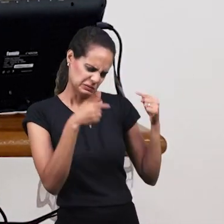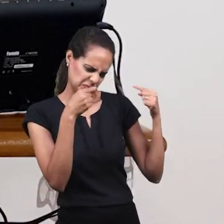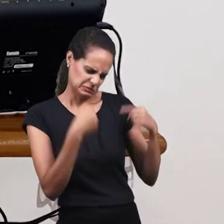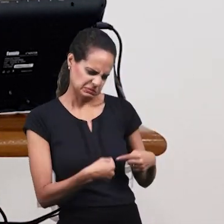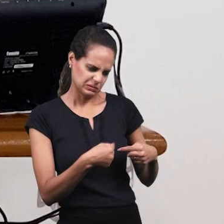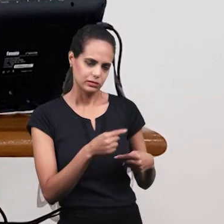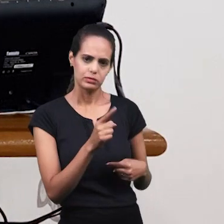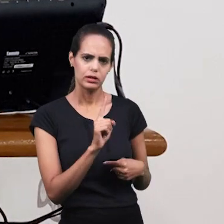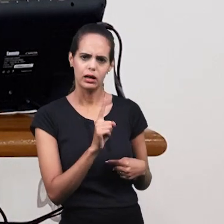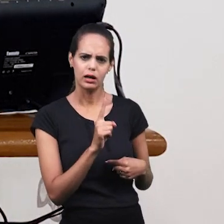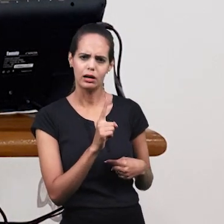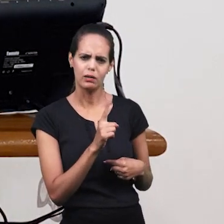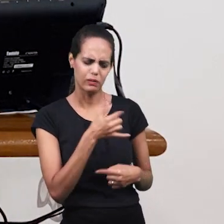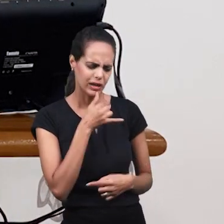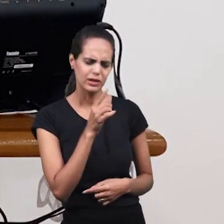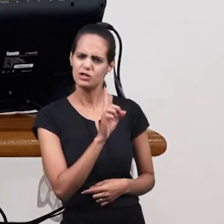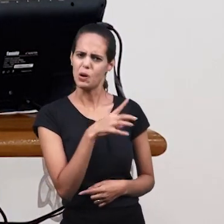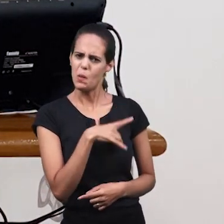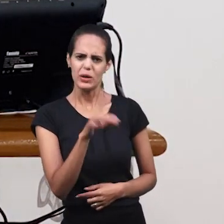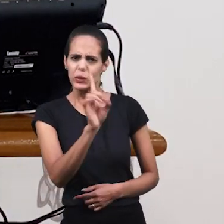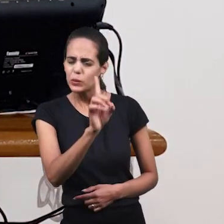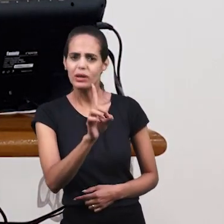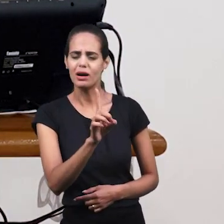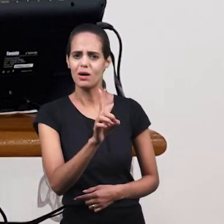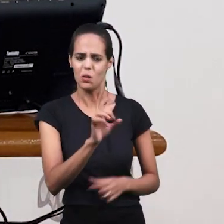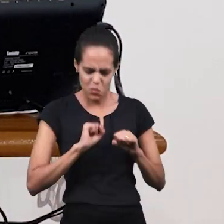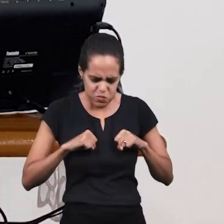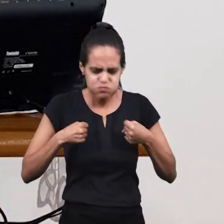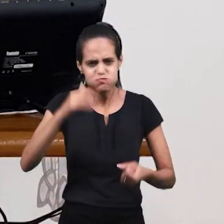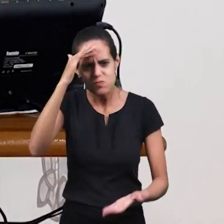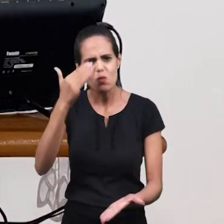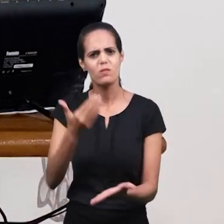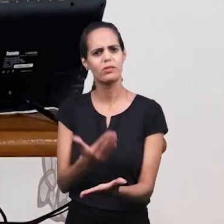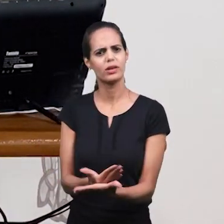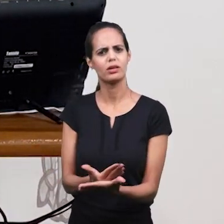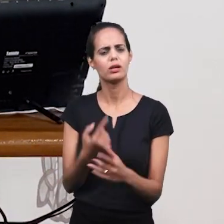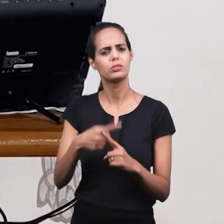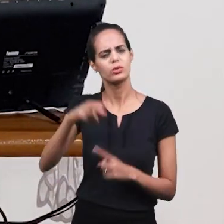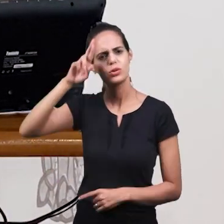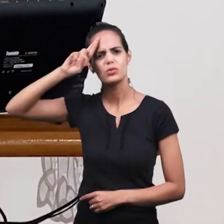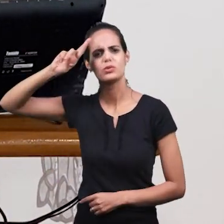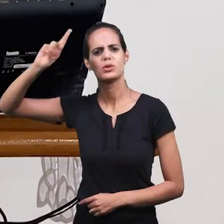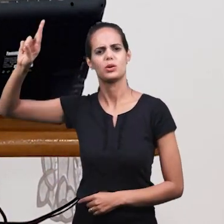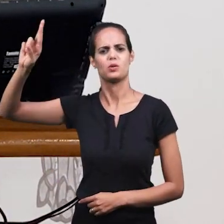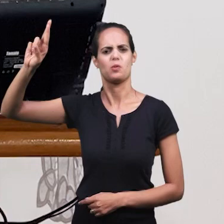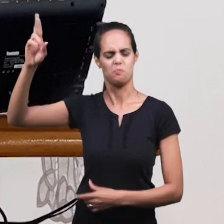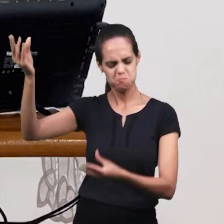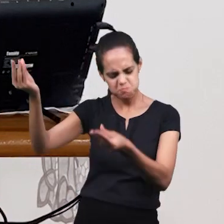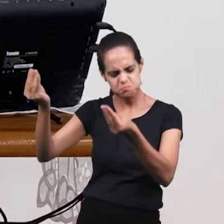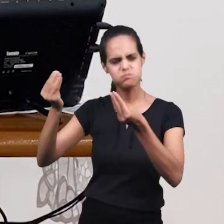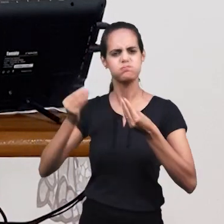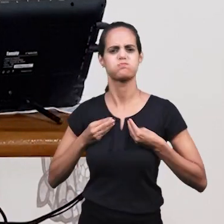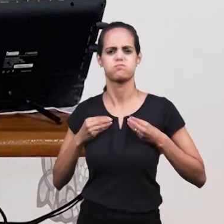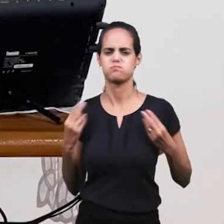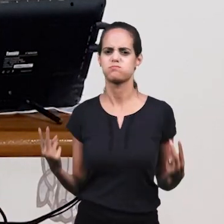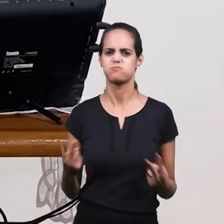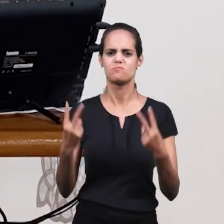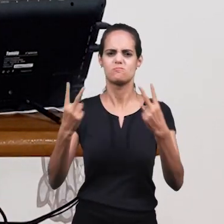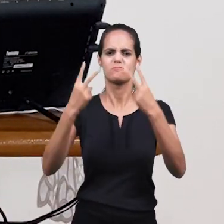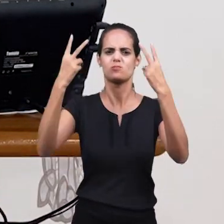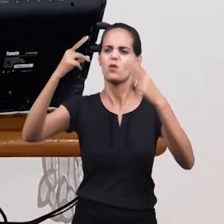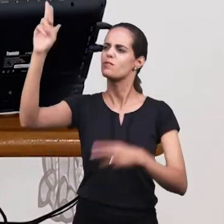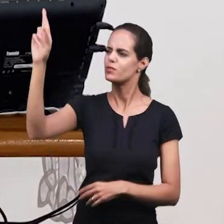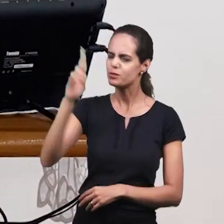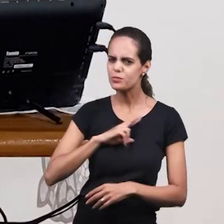Il entendra notre prière et il entendra la clameur de l'Église, du serviteur fidèle. Il ordonnera